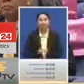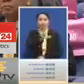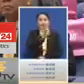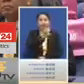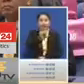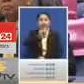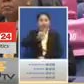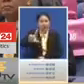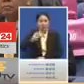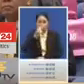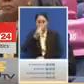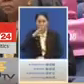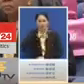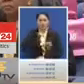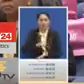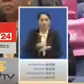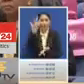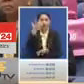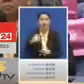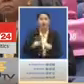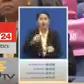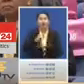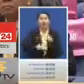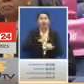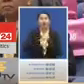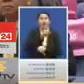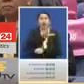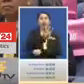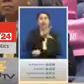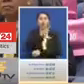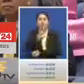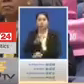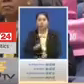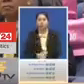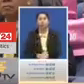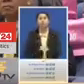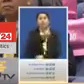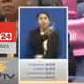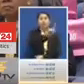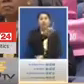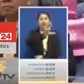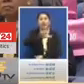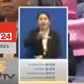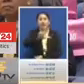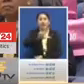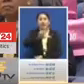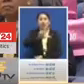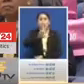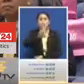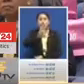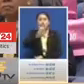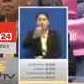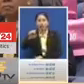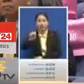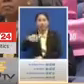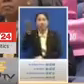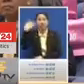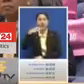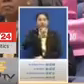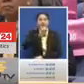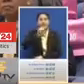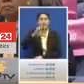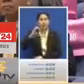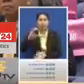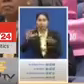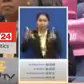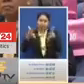800,000 ล้านดูมันสูงนะครับแต่ถ้าไปดูปี56รัฐบาลยิ่งลักษณ์1 ล้านกับ 600,000 ล้าน2เท่าทั้งที่ไม่ได้มี EECแล้